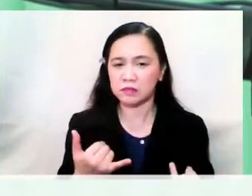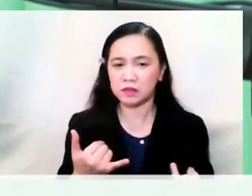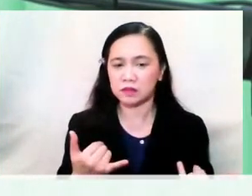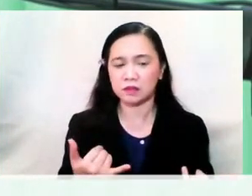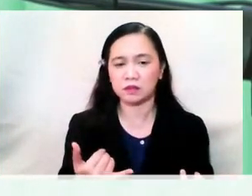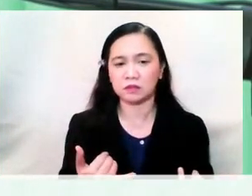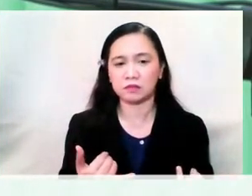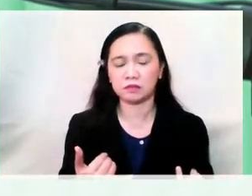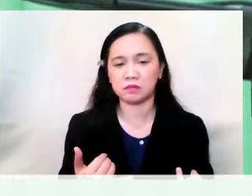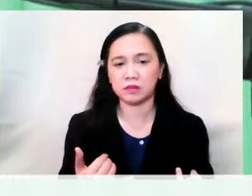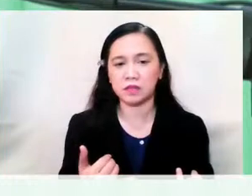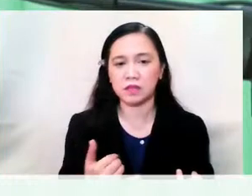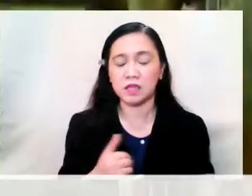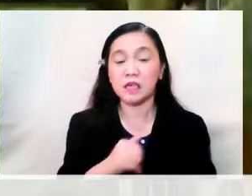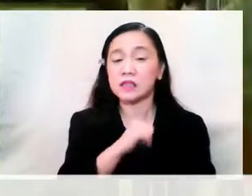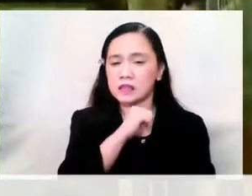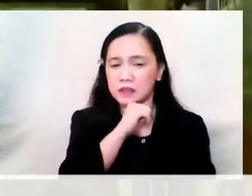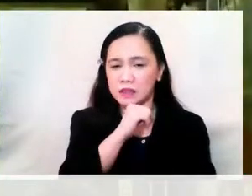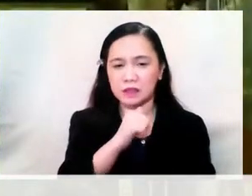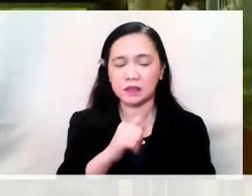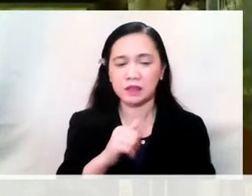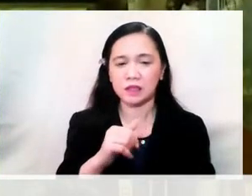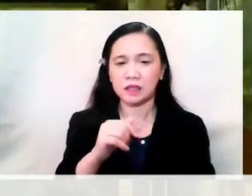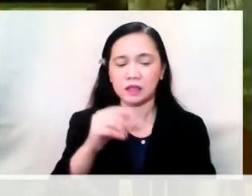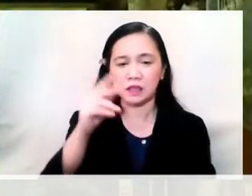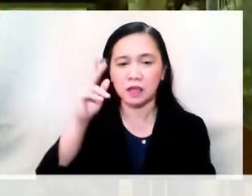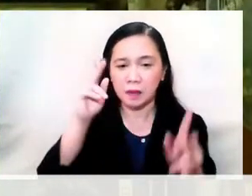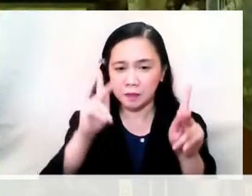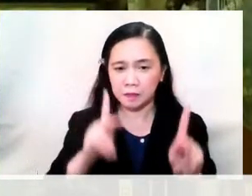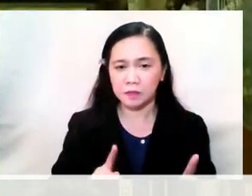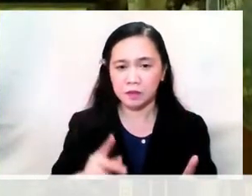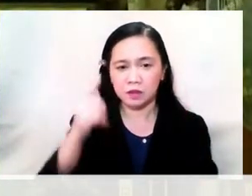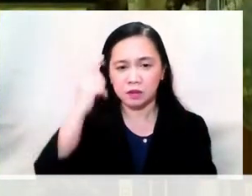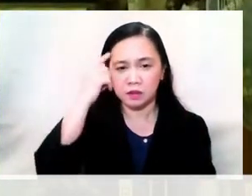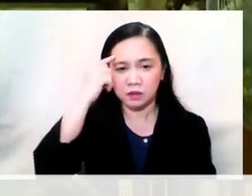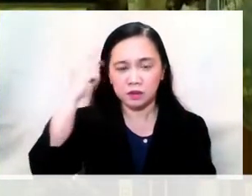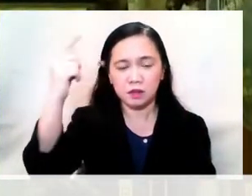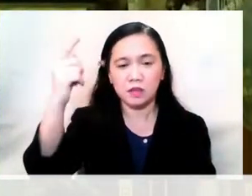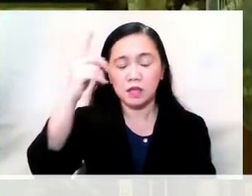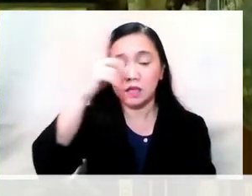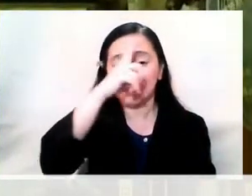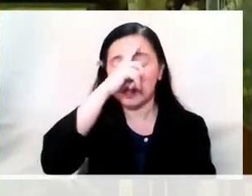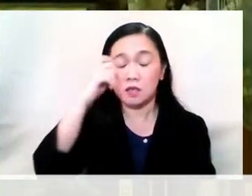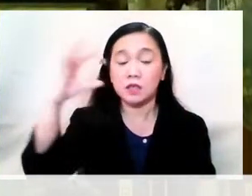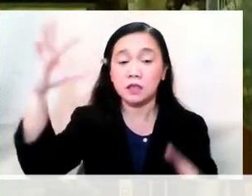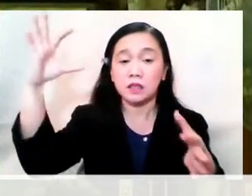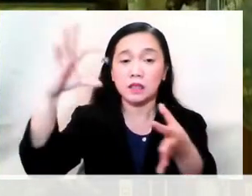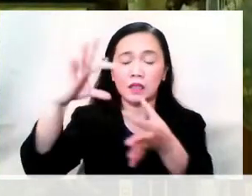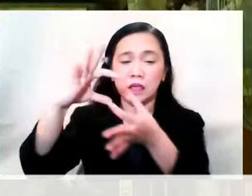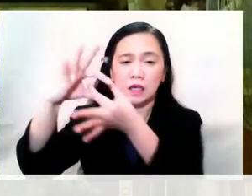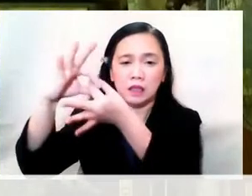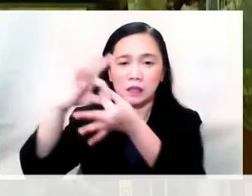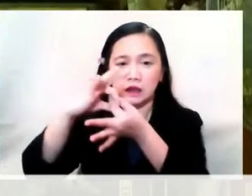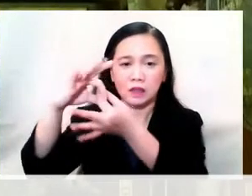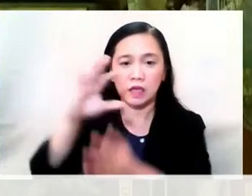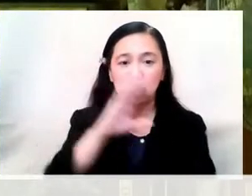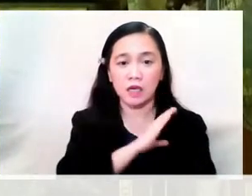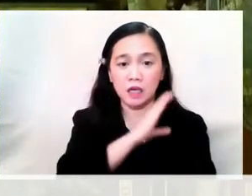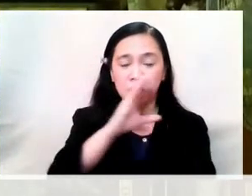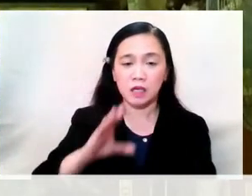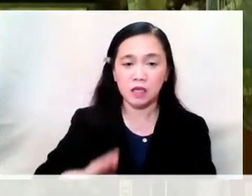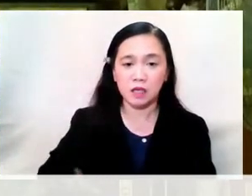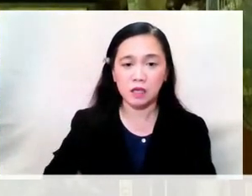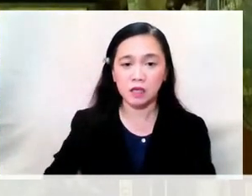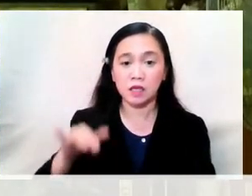makataong pananaw. Dahil sa tayo ay nakikiisa na kay Kristo, bagong nilalang na